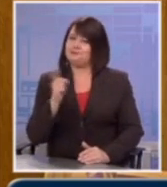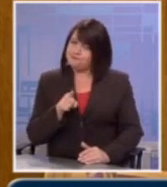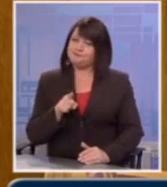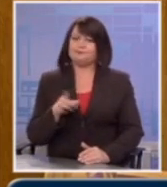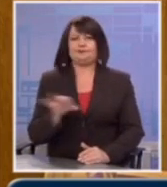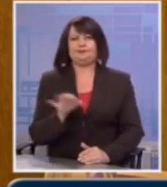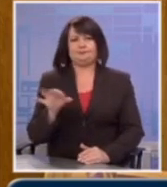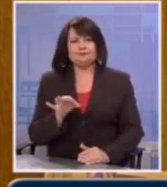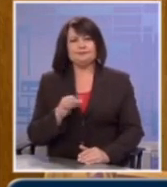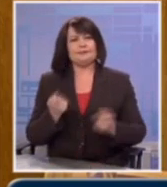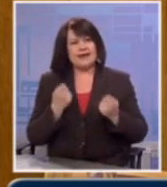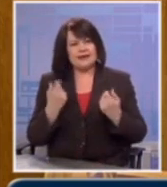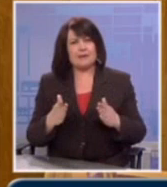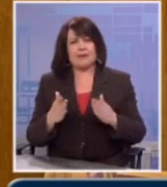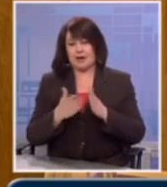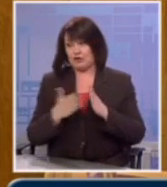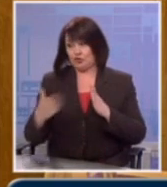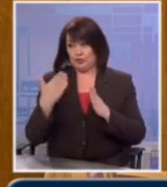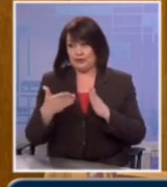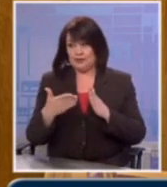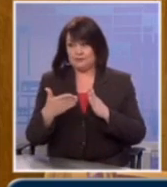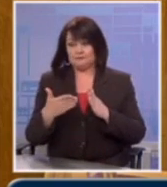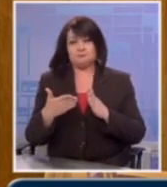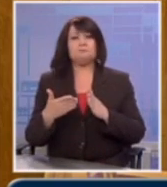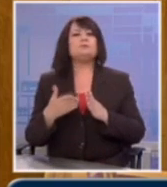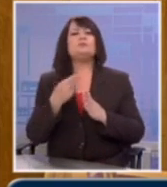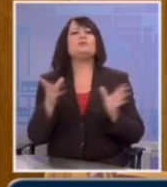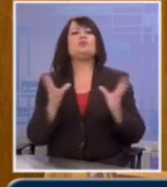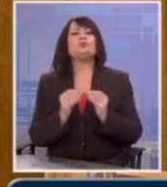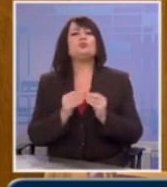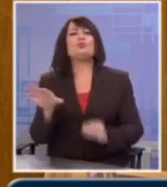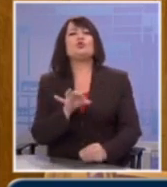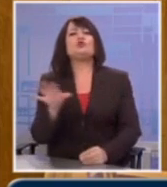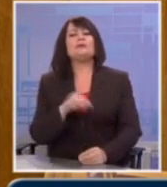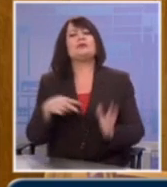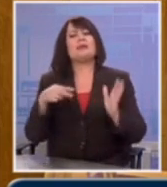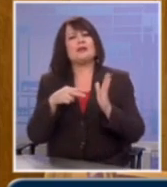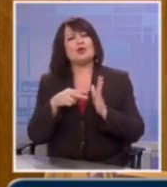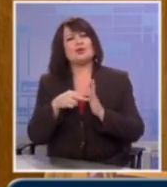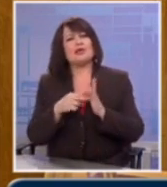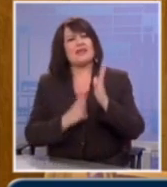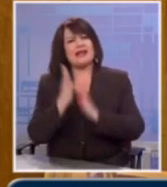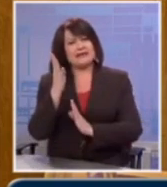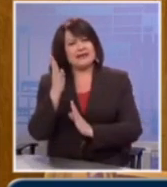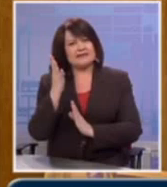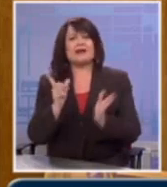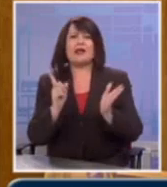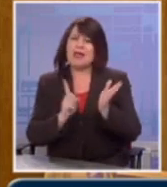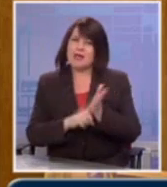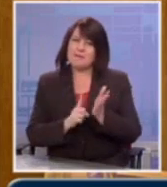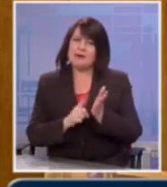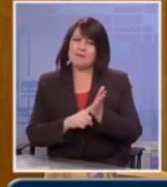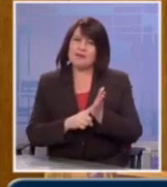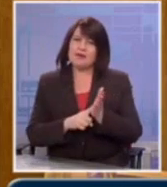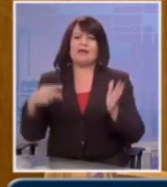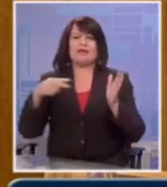προσλήψεις έγιναν αυτή την περίοδο αφορούν προσλήψεις του 2014 που έπρεπε να είχαν γίνει